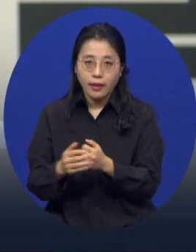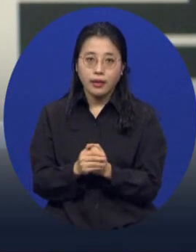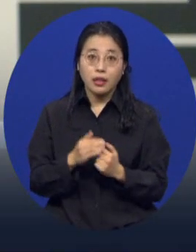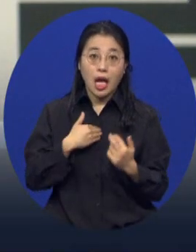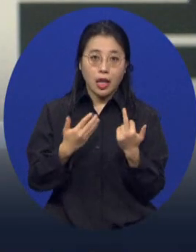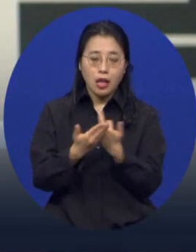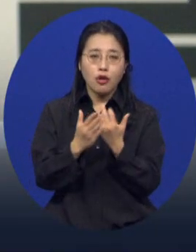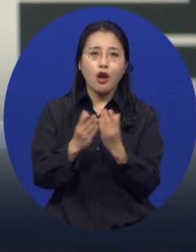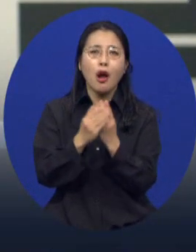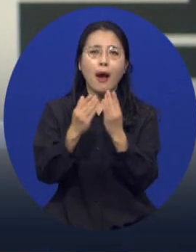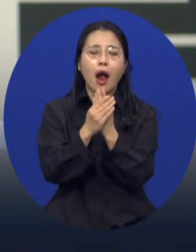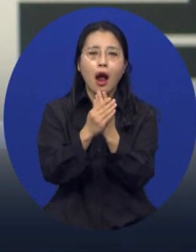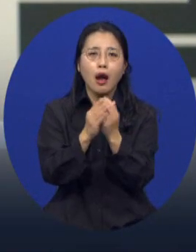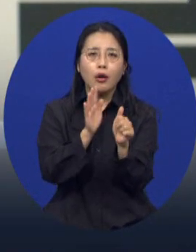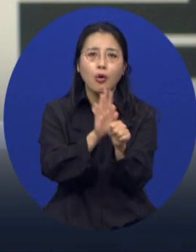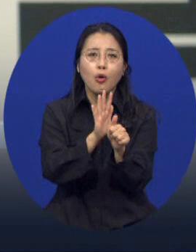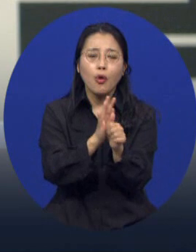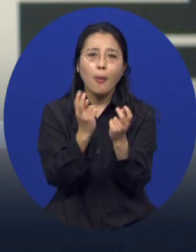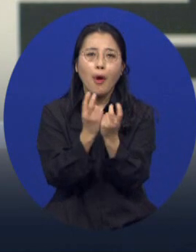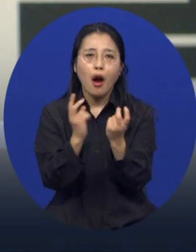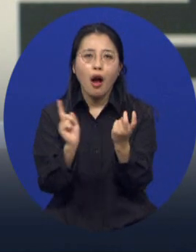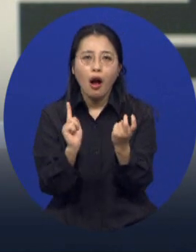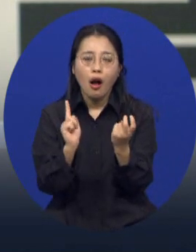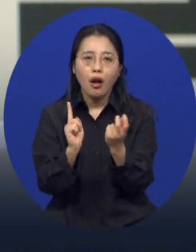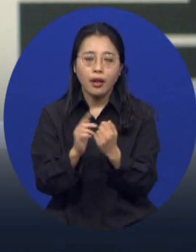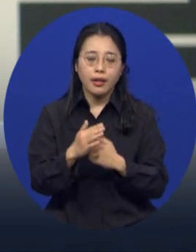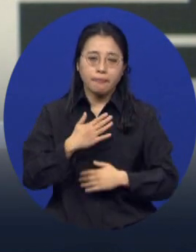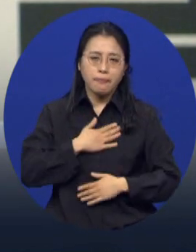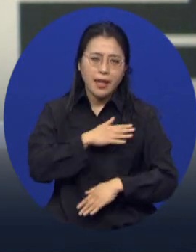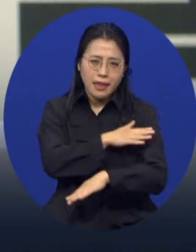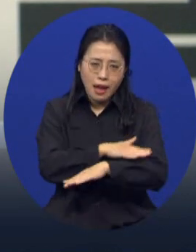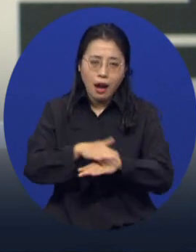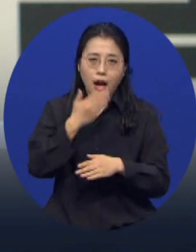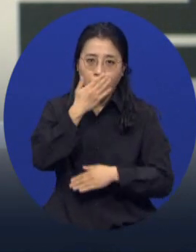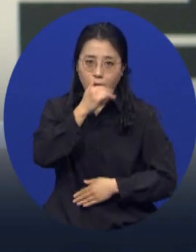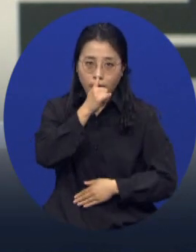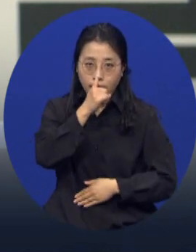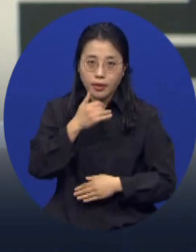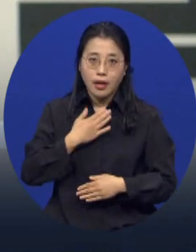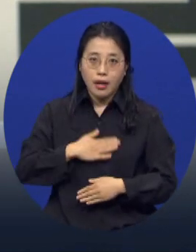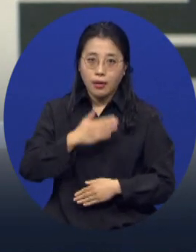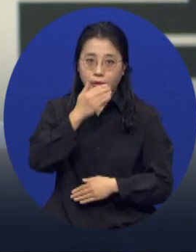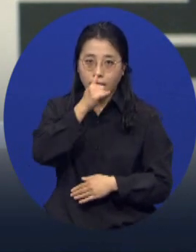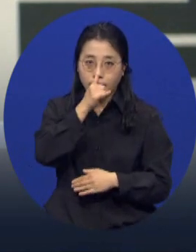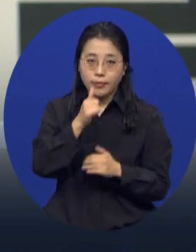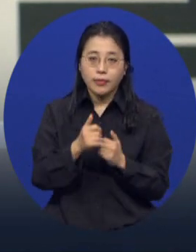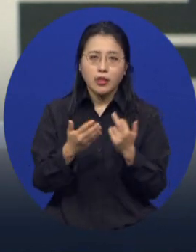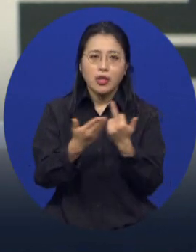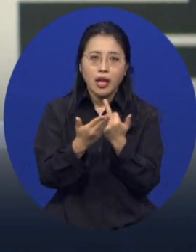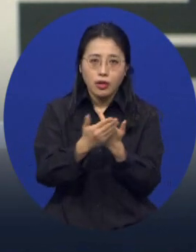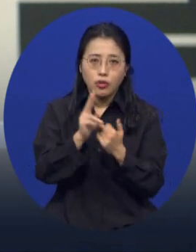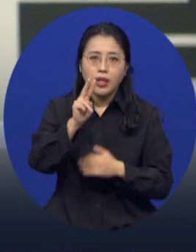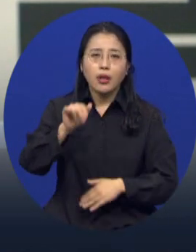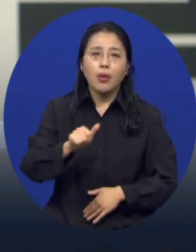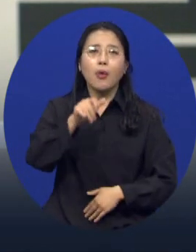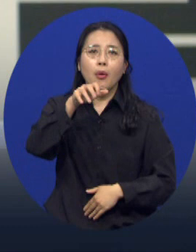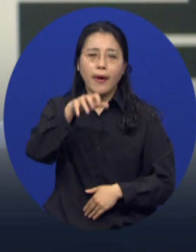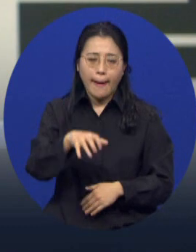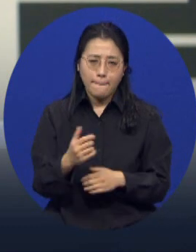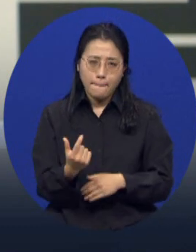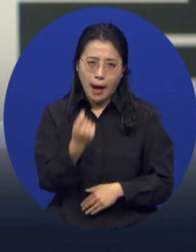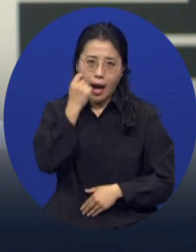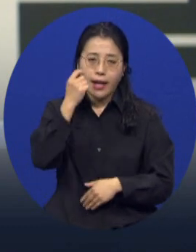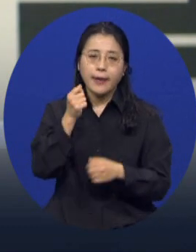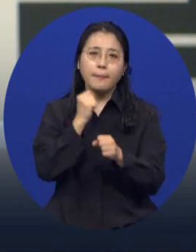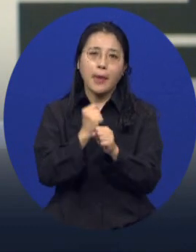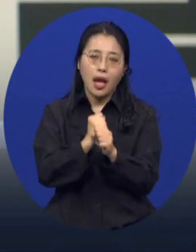발전을 어떻게 도와야 하는지 누구보다도 잘 알고 있습니다. 제주 이공항 조속